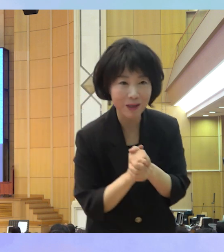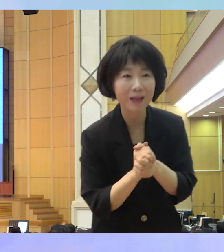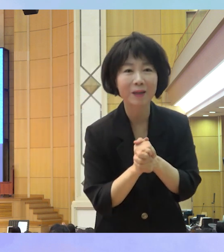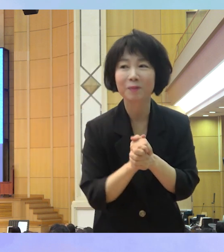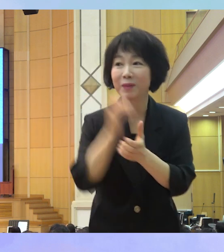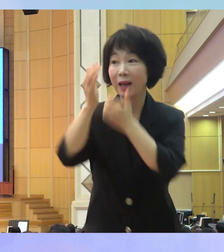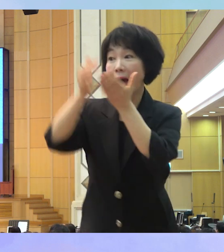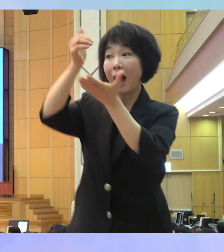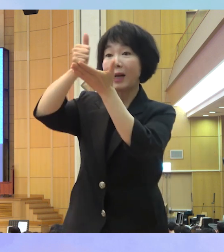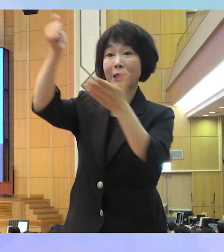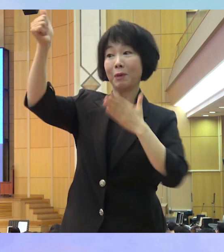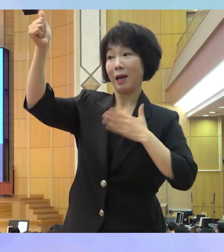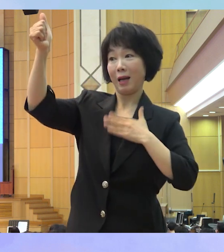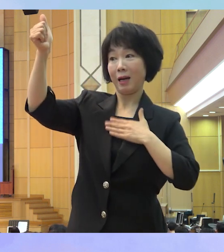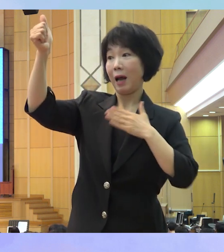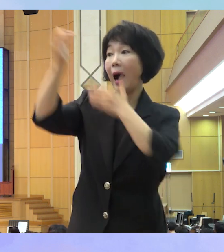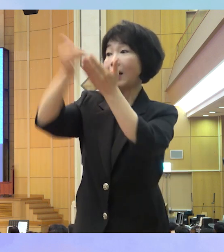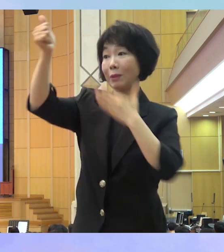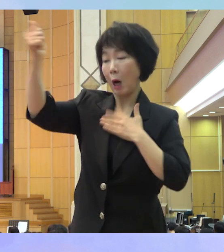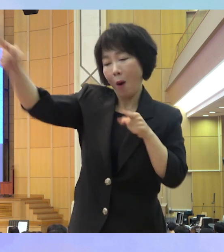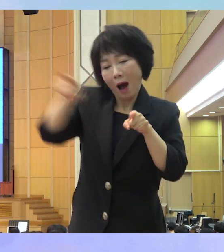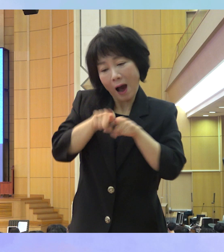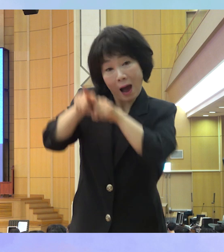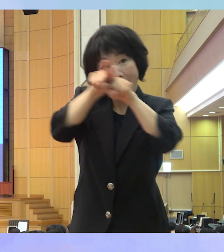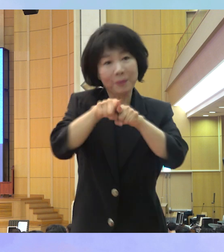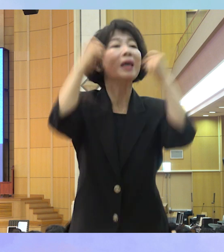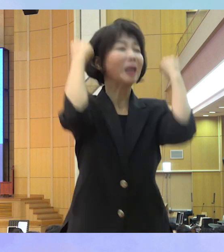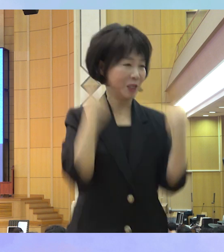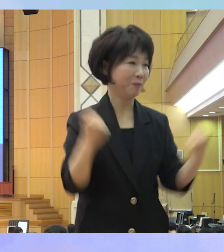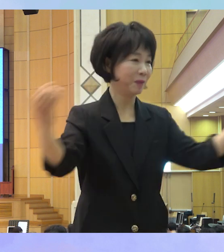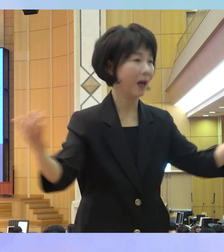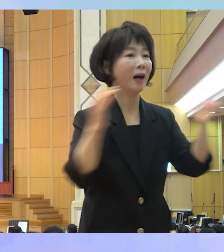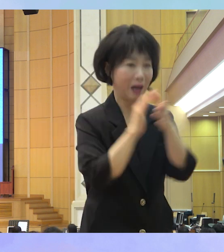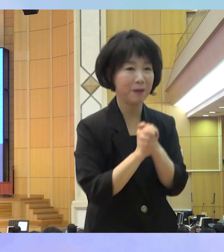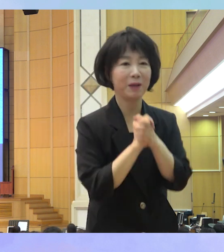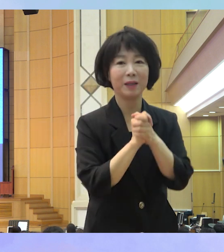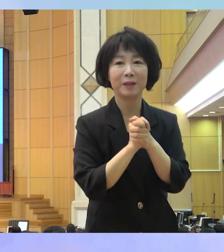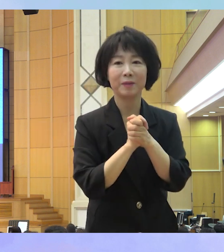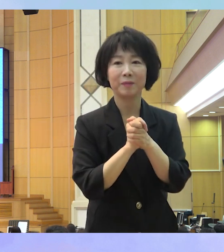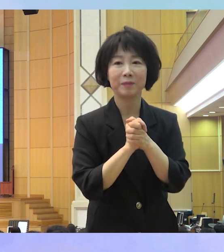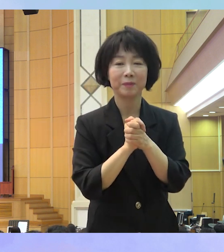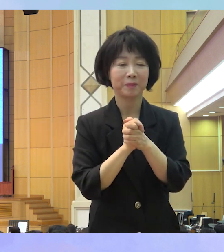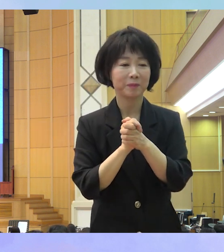한 번 더 하겠습니다. 하나님께서 당신과 함께 하십니다.